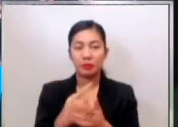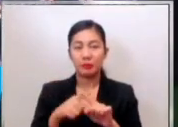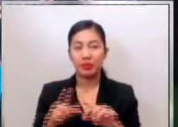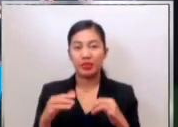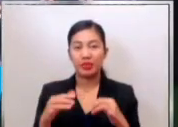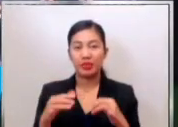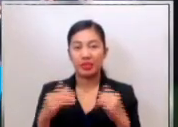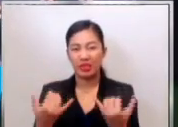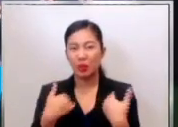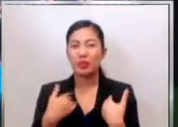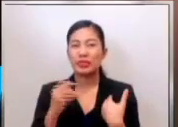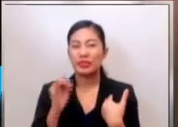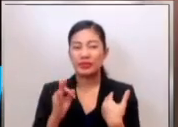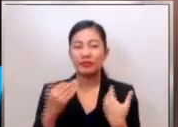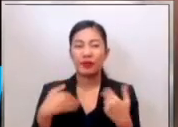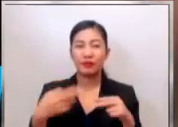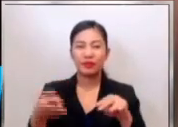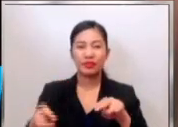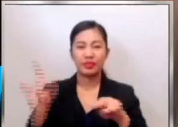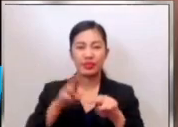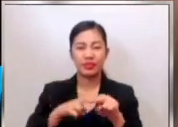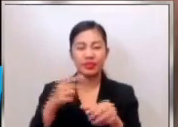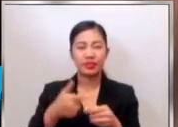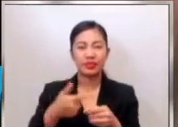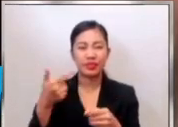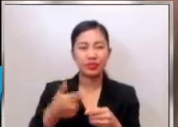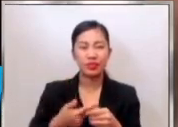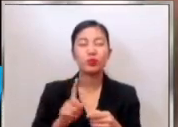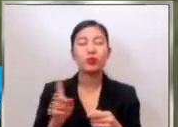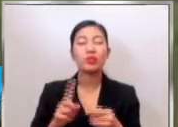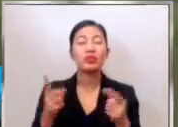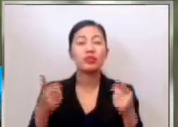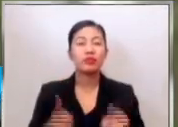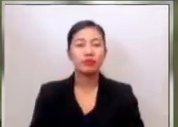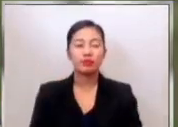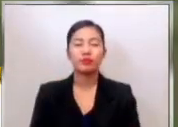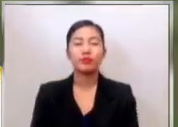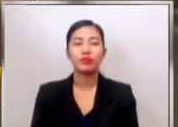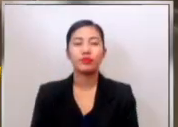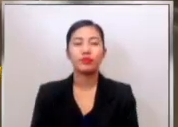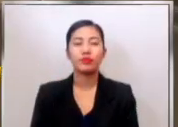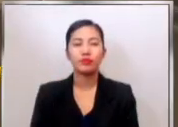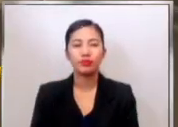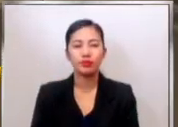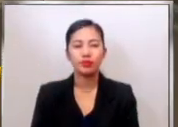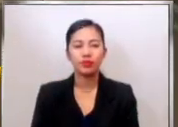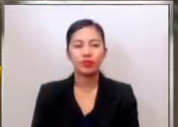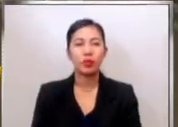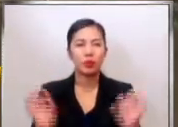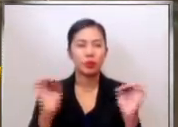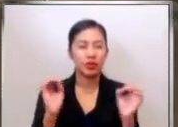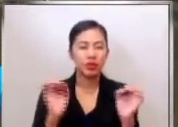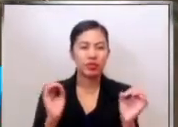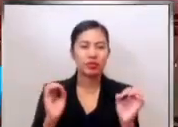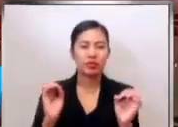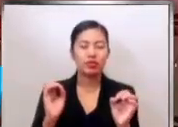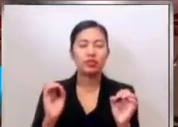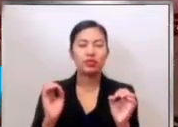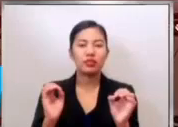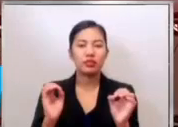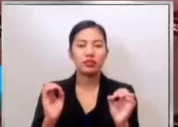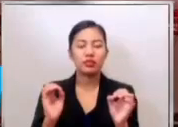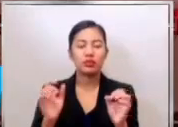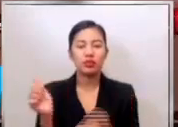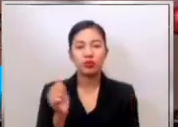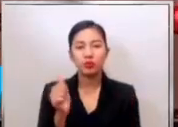ng malakihang pagtaas sa presyo ng LPG sa susunod na buwan? Walang ganang pasahero. Tapos hindi pa normal yung biyahe